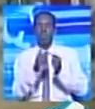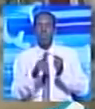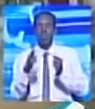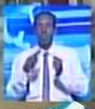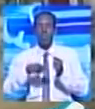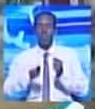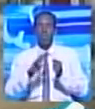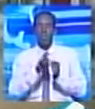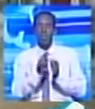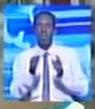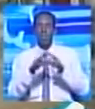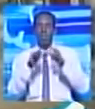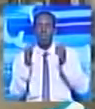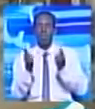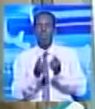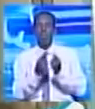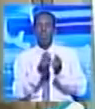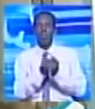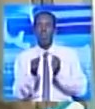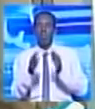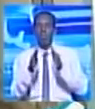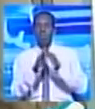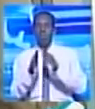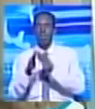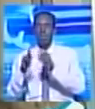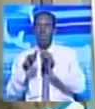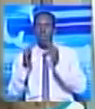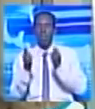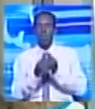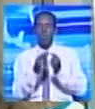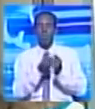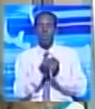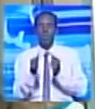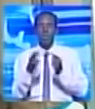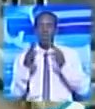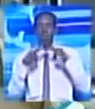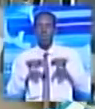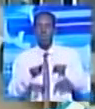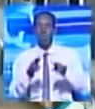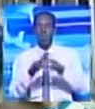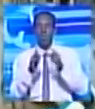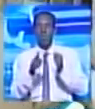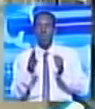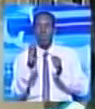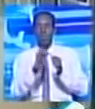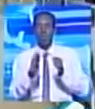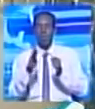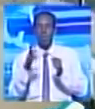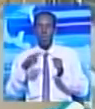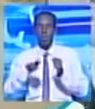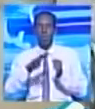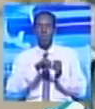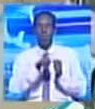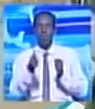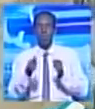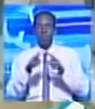rend régulièrement dans un local servant de bureau à ses entreprises installées dans un rue de Balbala tous les jours. Pour se rendre à son